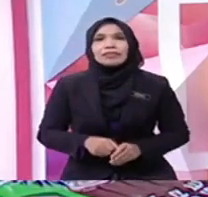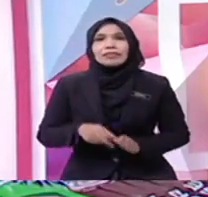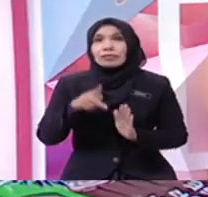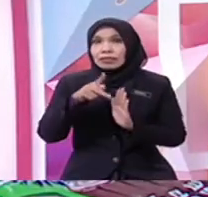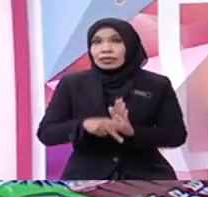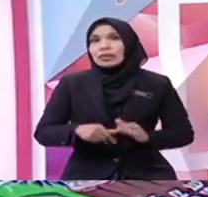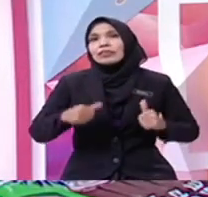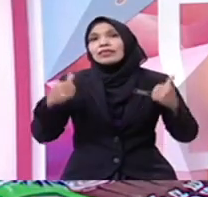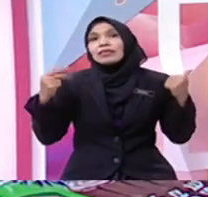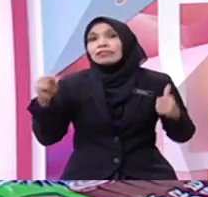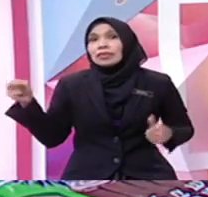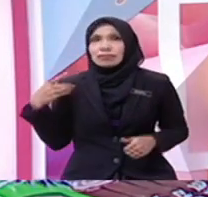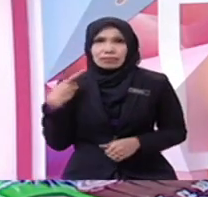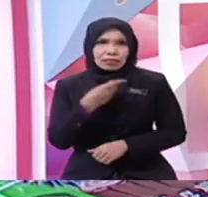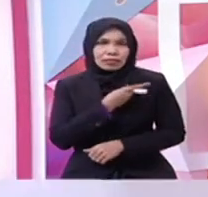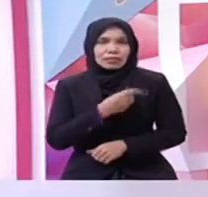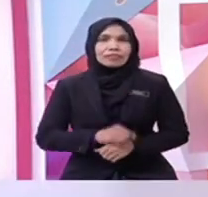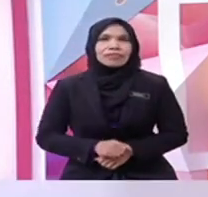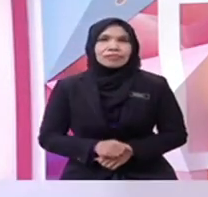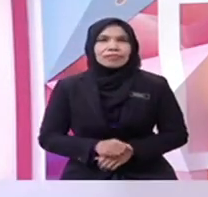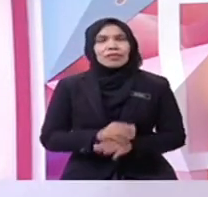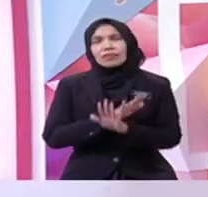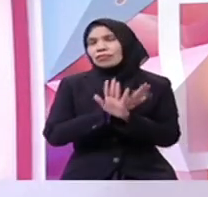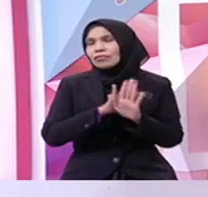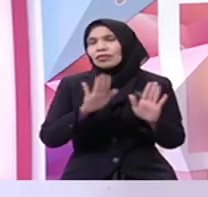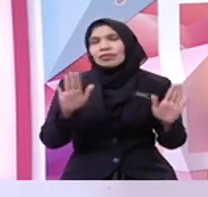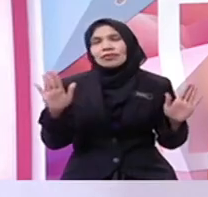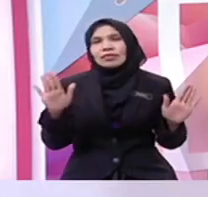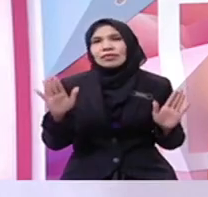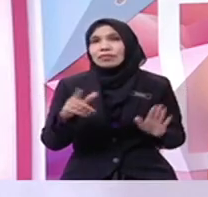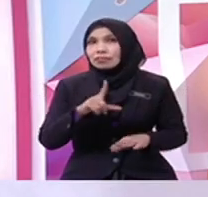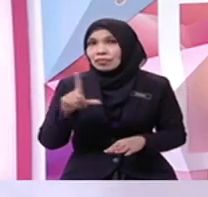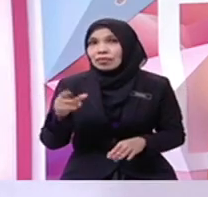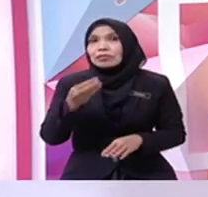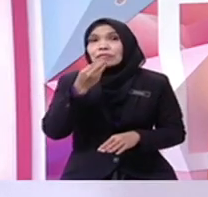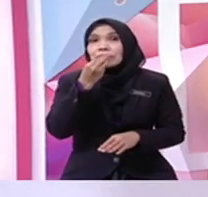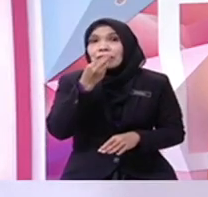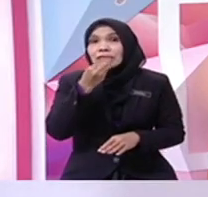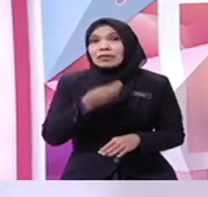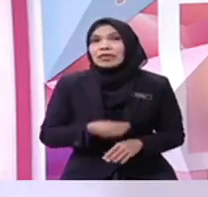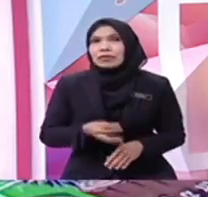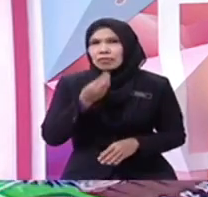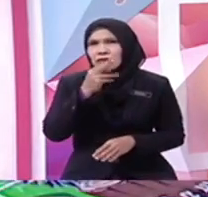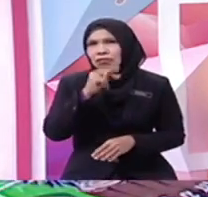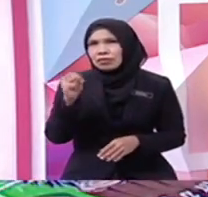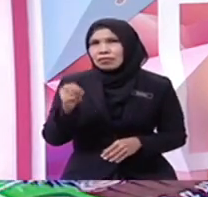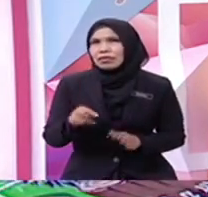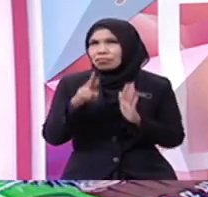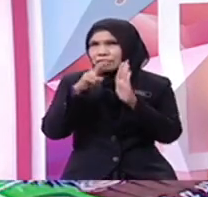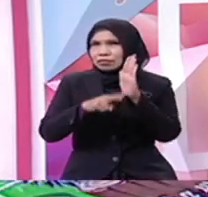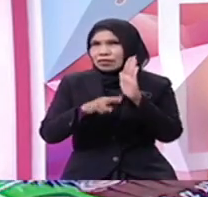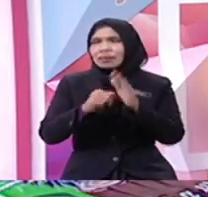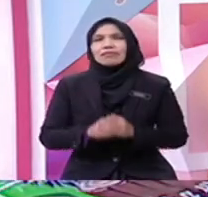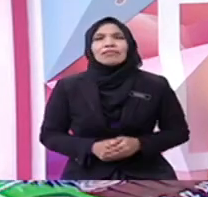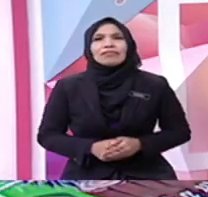tahap kondisi kesehatan jangan memakai Jajan nih masih muda dicekak berhasiat Oke jadi kita kenal